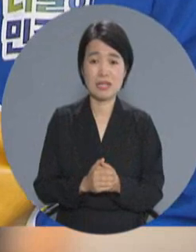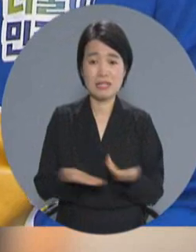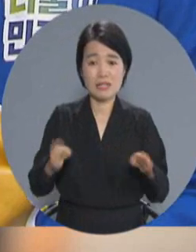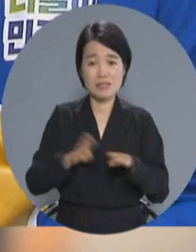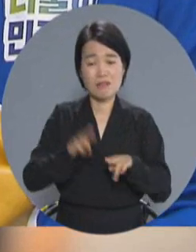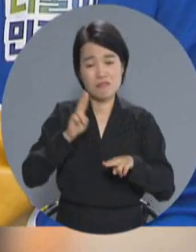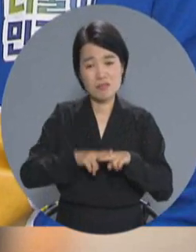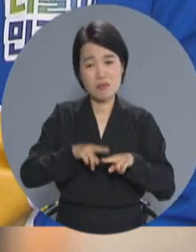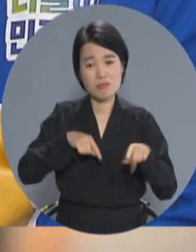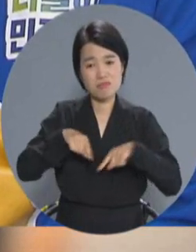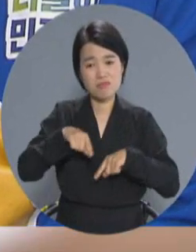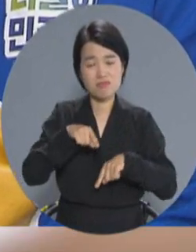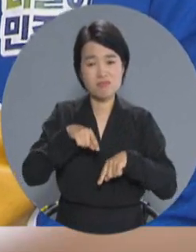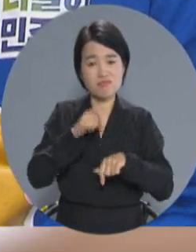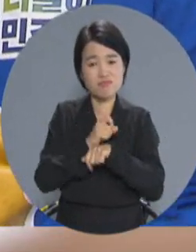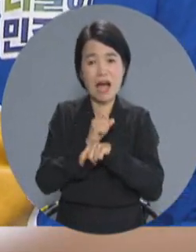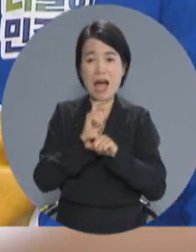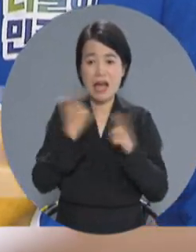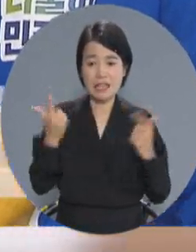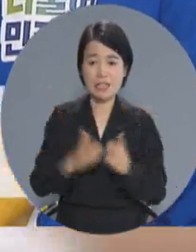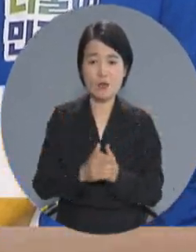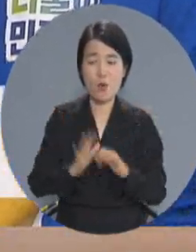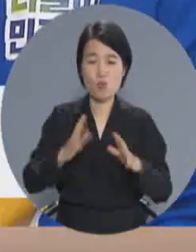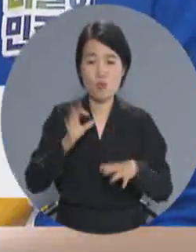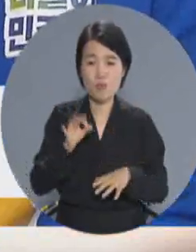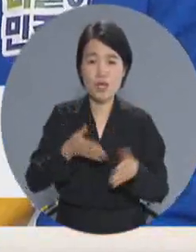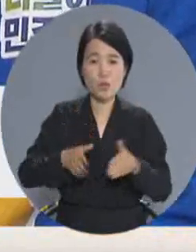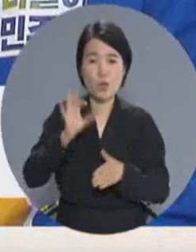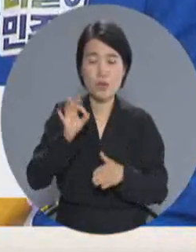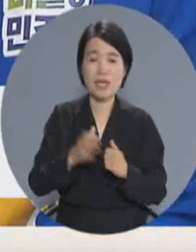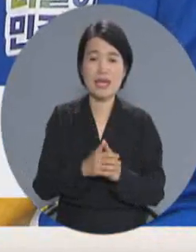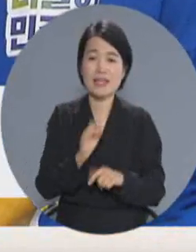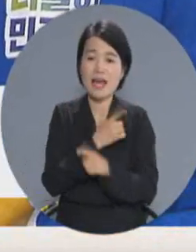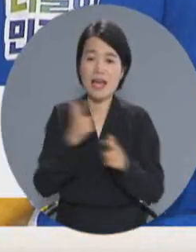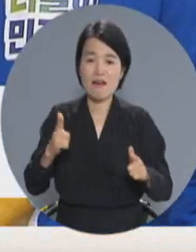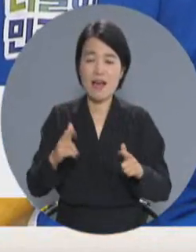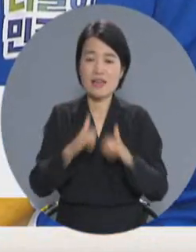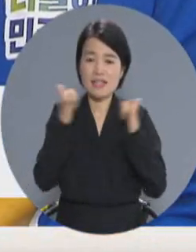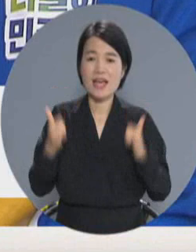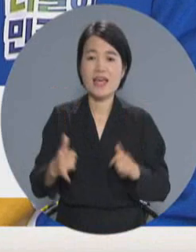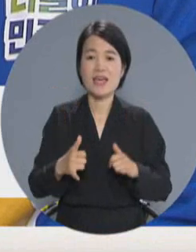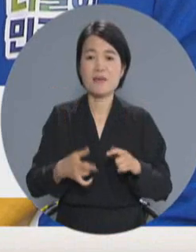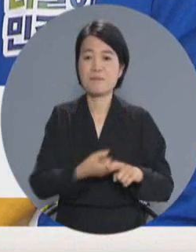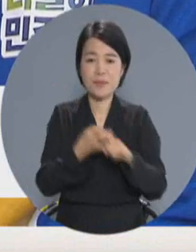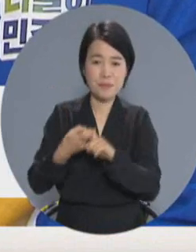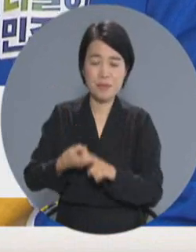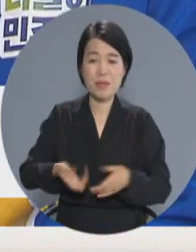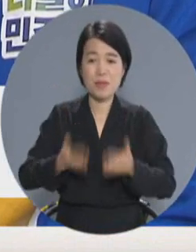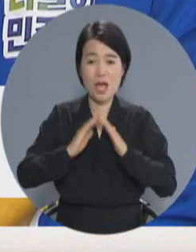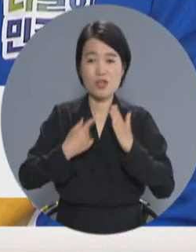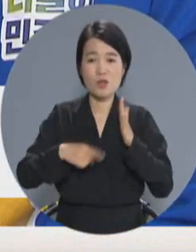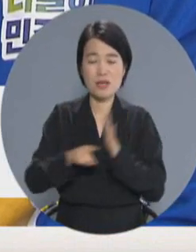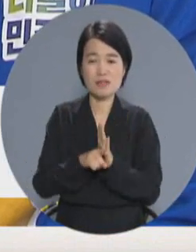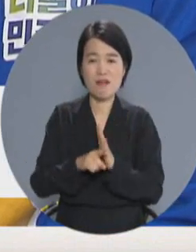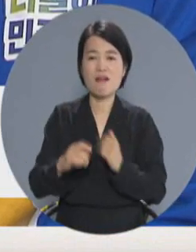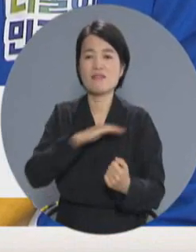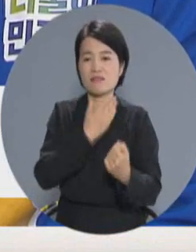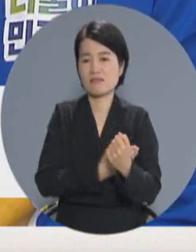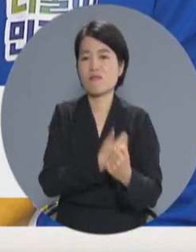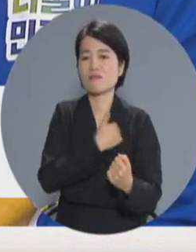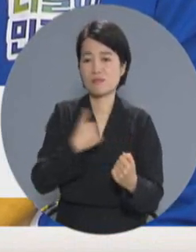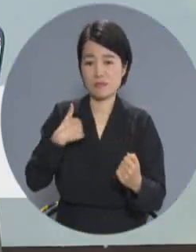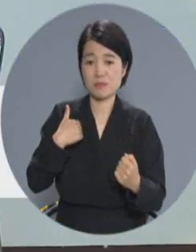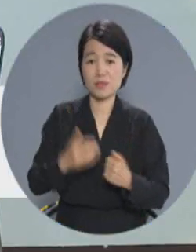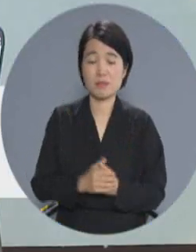앉아서 행적으로 는 사람이 아니고 아 국비 도비 그리고 각종 사회 인프라를 구축하기 위해서는 많은 인맥이 있어요 넘 생각을